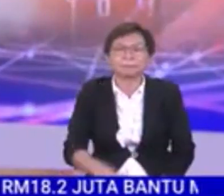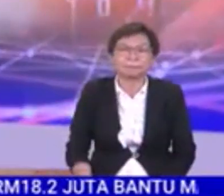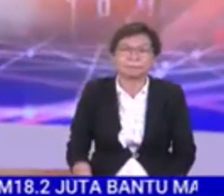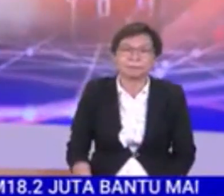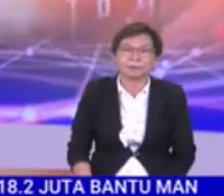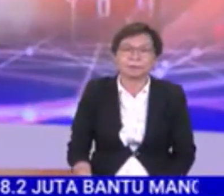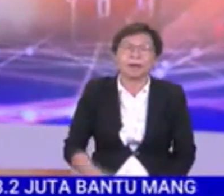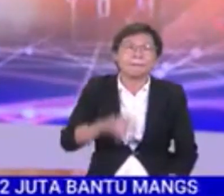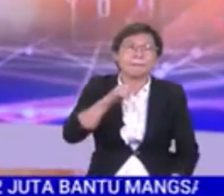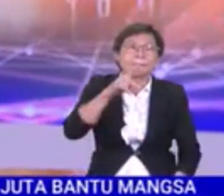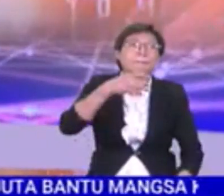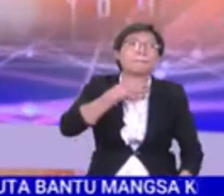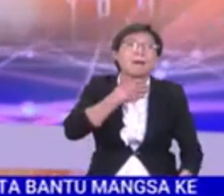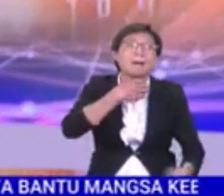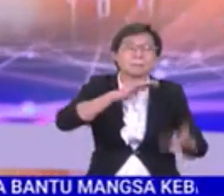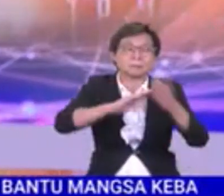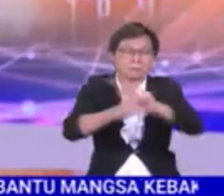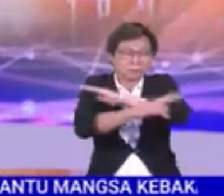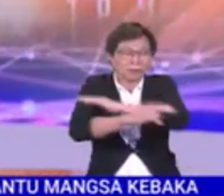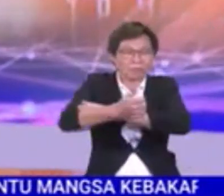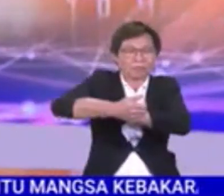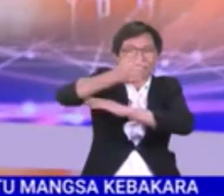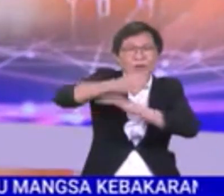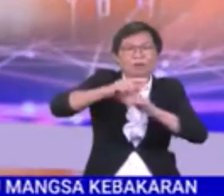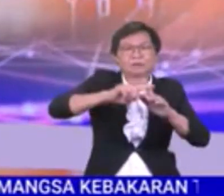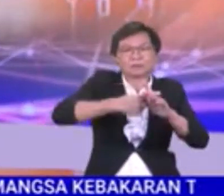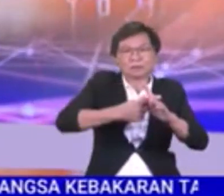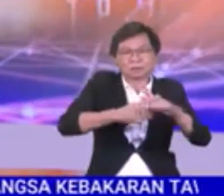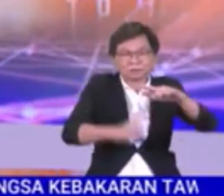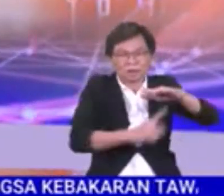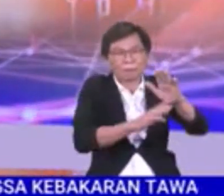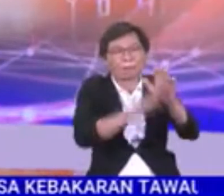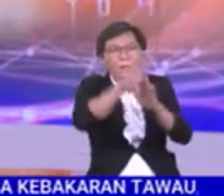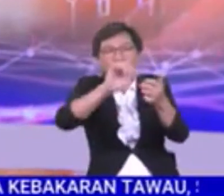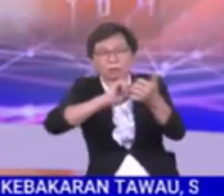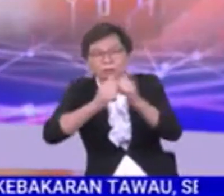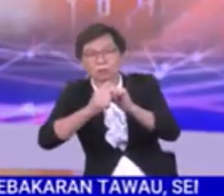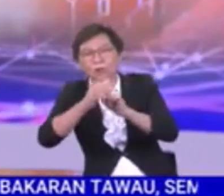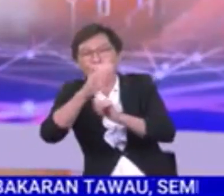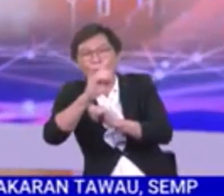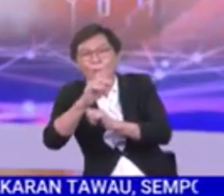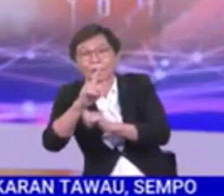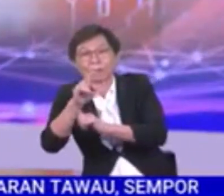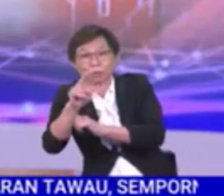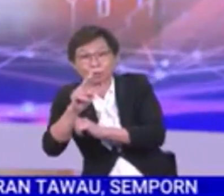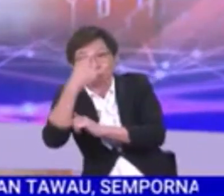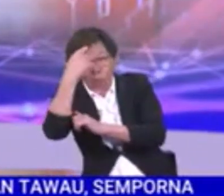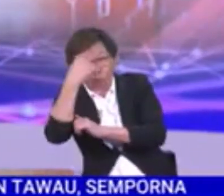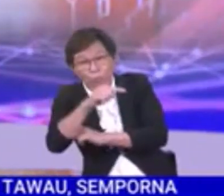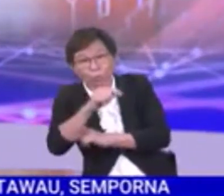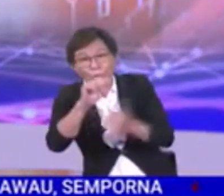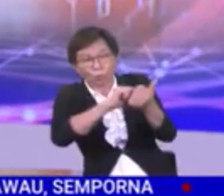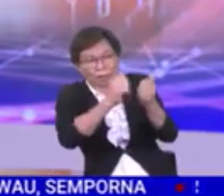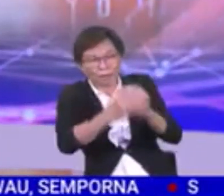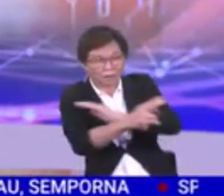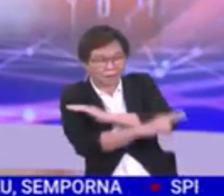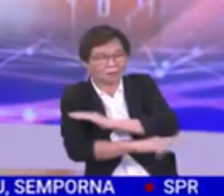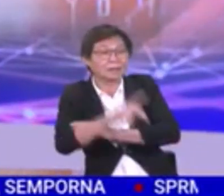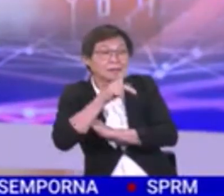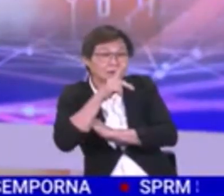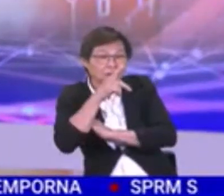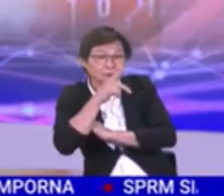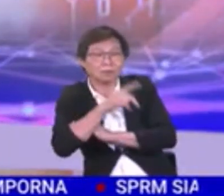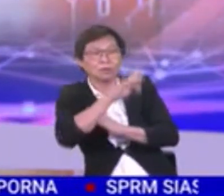hai saudara Vera menjadi negeri pertama melaksanakan dasar pembangunan sukan orang kurang upaya oke you bagi atlet di negeri itu